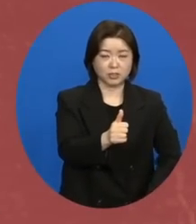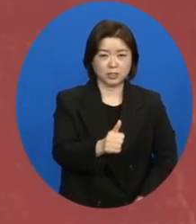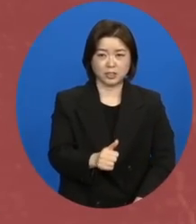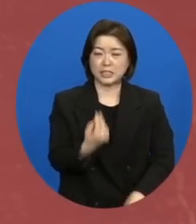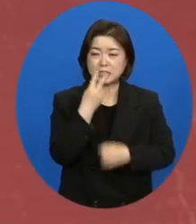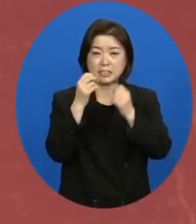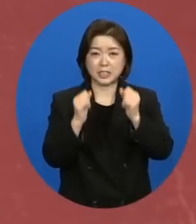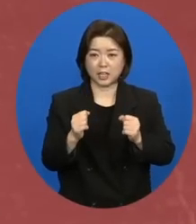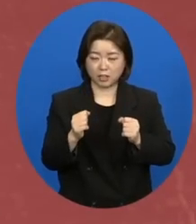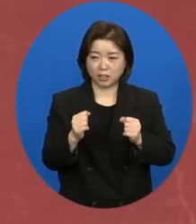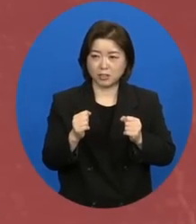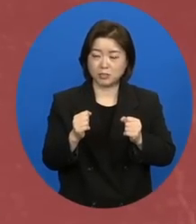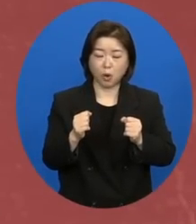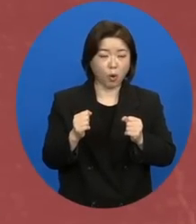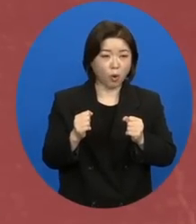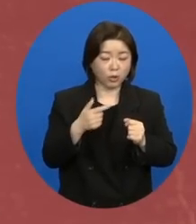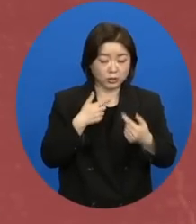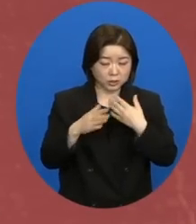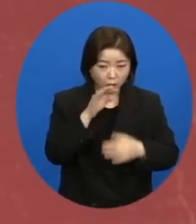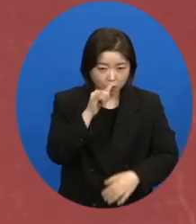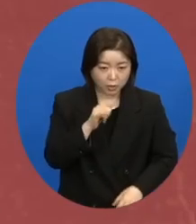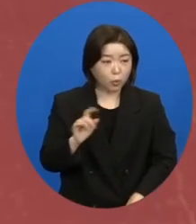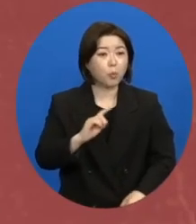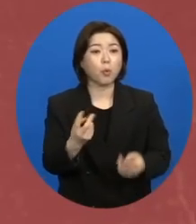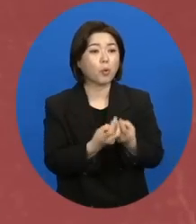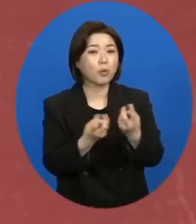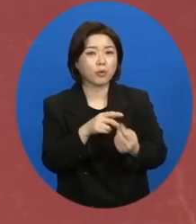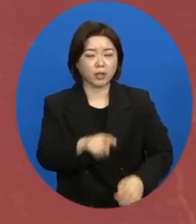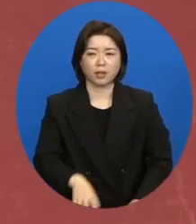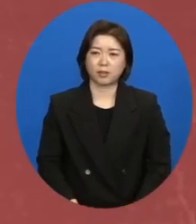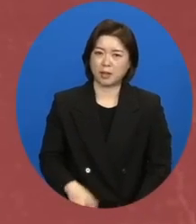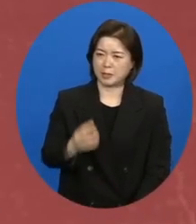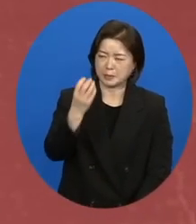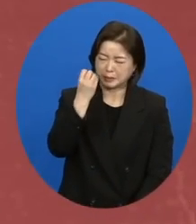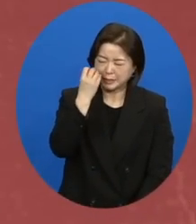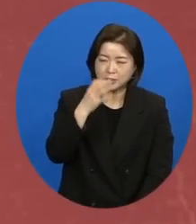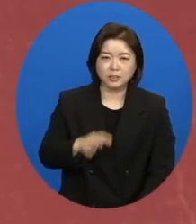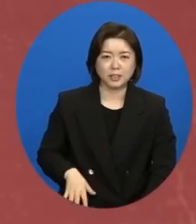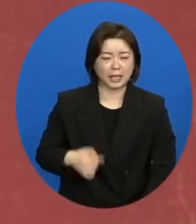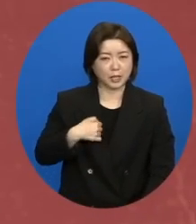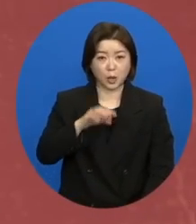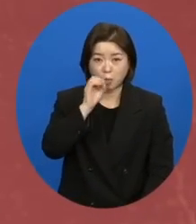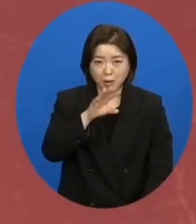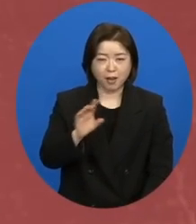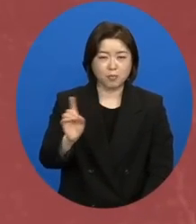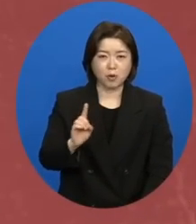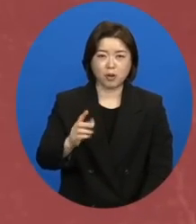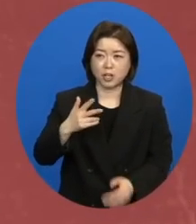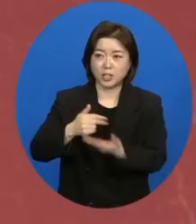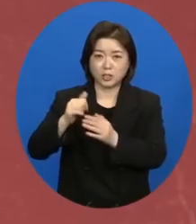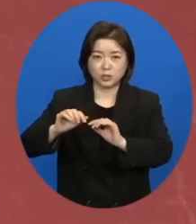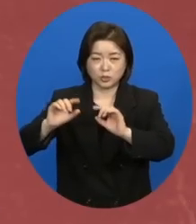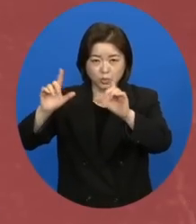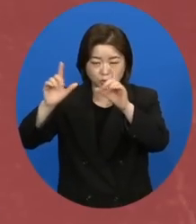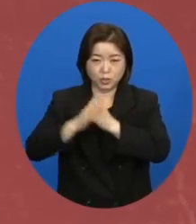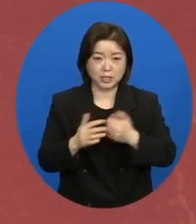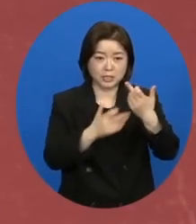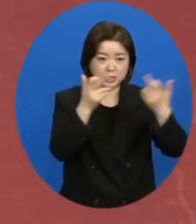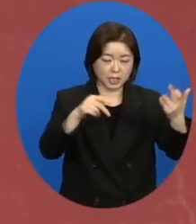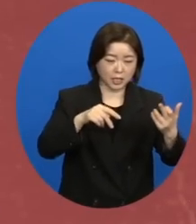살아계심을 체험했다니까 어떻게 체험했냐 그랬더니 참 신기하대. 자기는 주일날 산에 가면 다리가